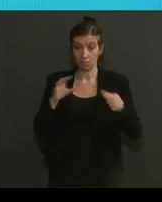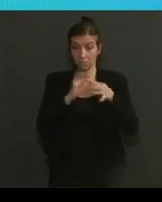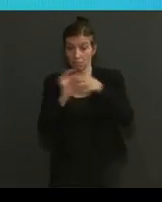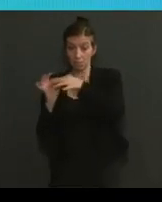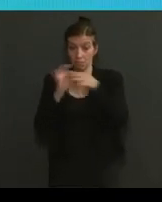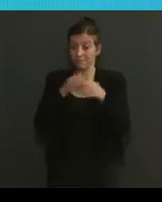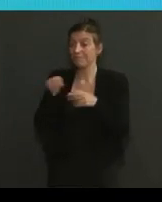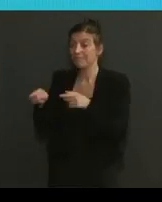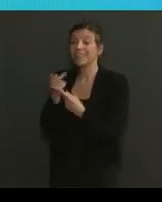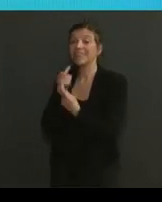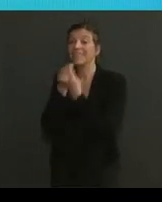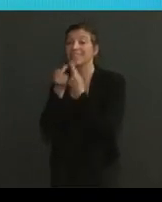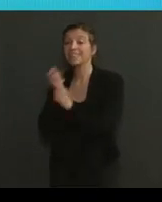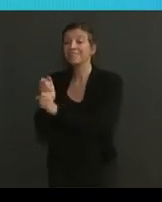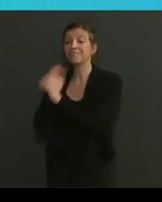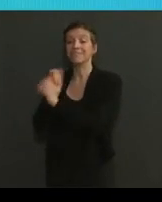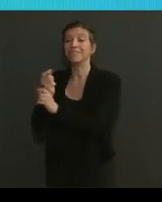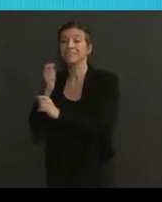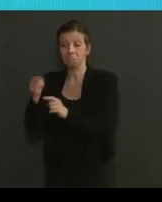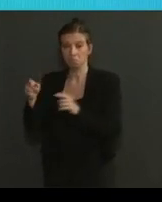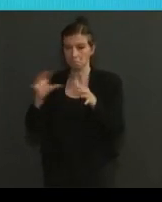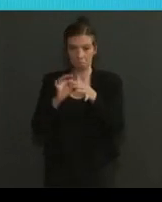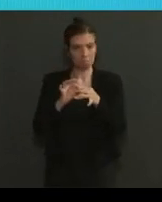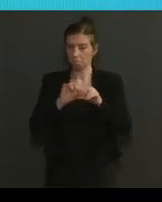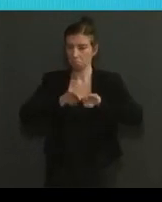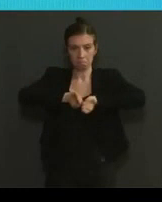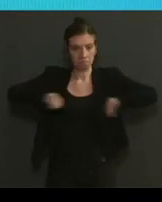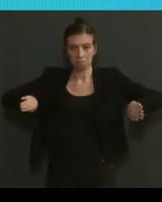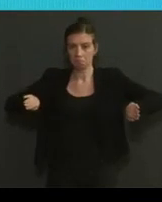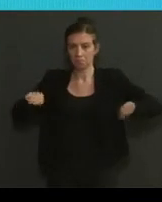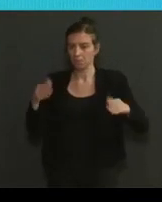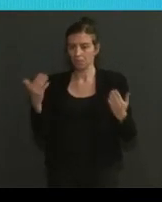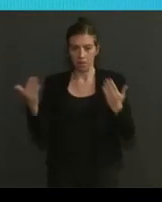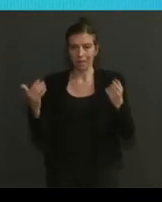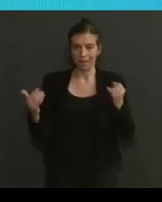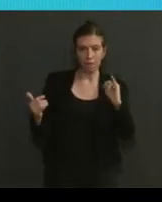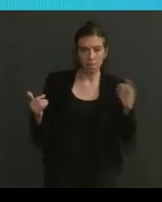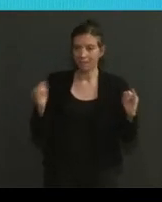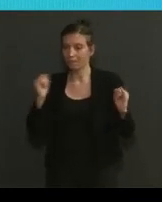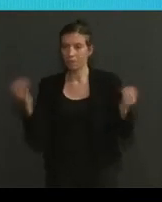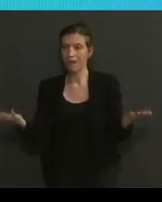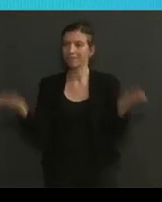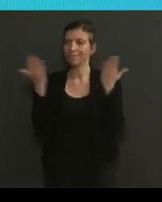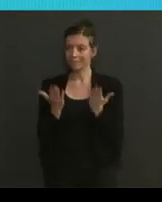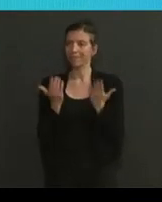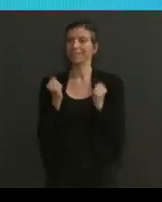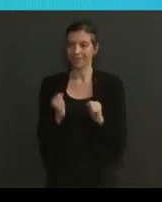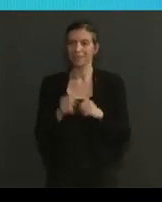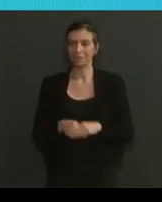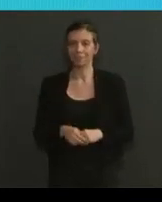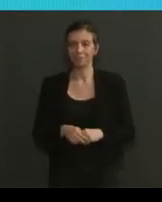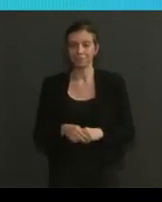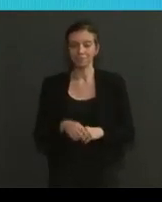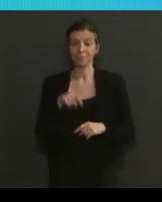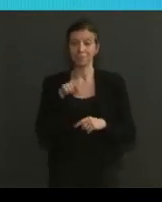In het verleden is er bijvoorbeeld voor gekozen geweest om enkel nog mensen met symptomen te testen. Ondertussen is dat weer veranderd. Op een gegeven moment